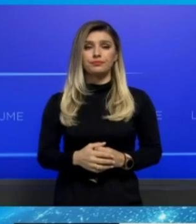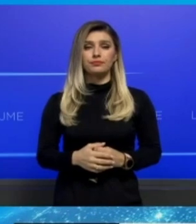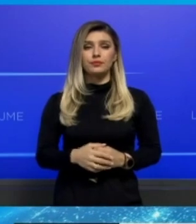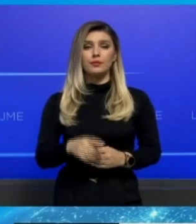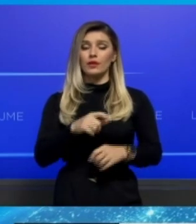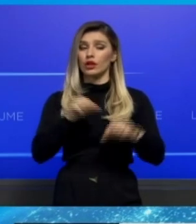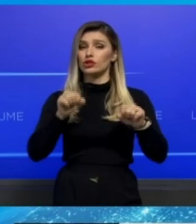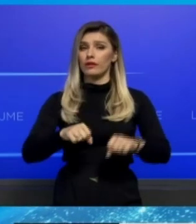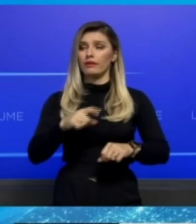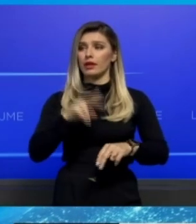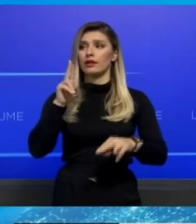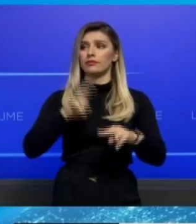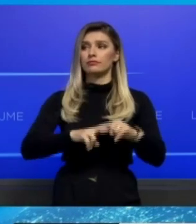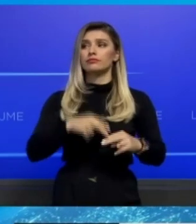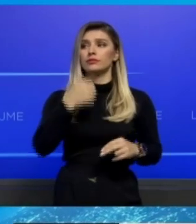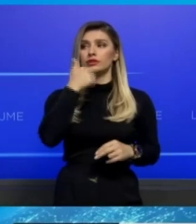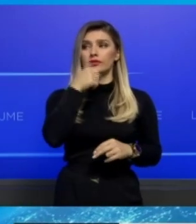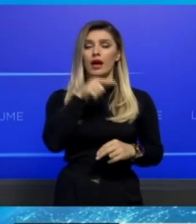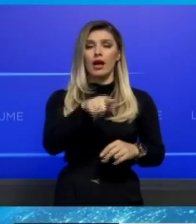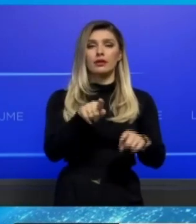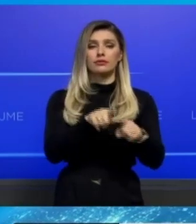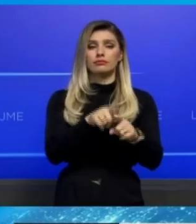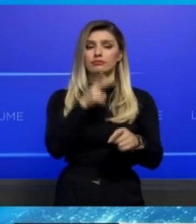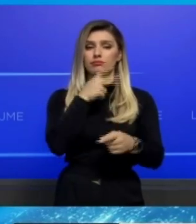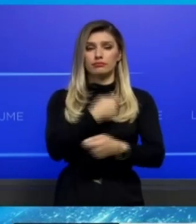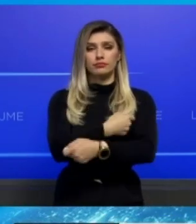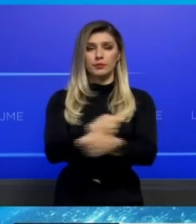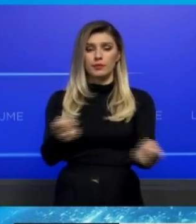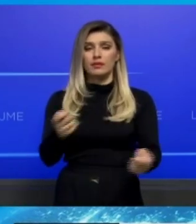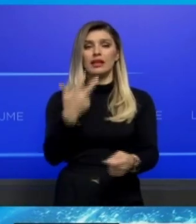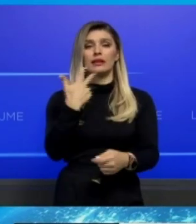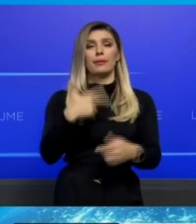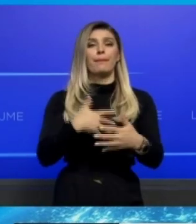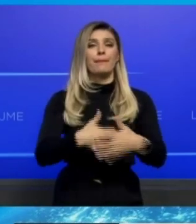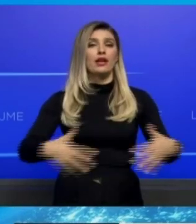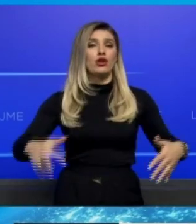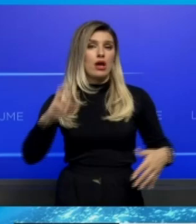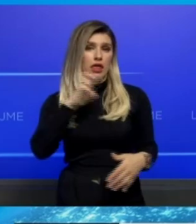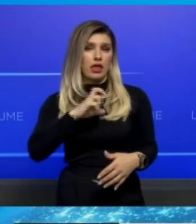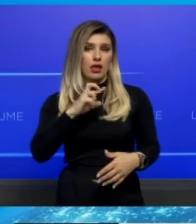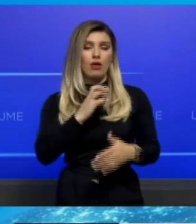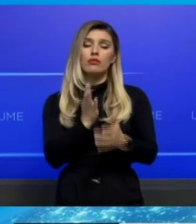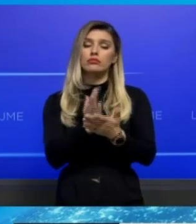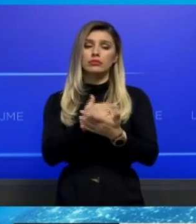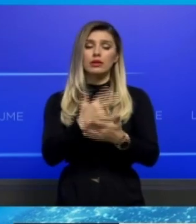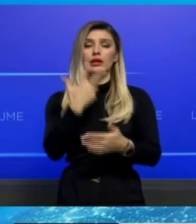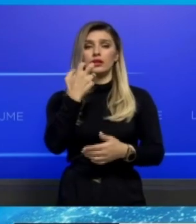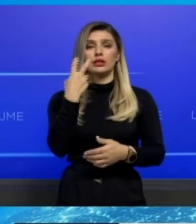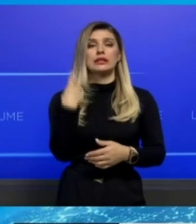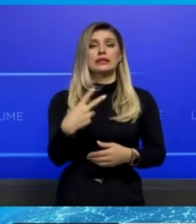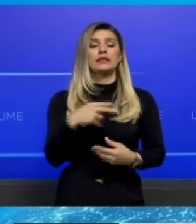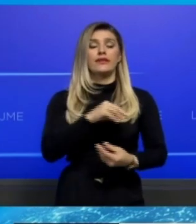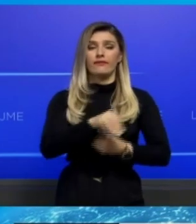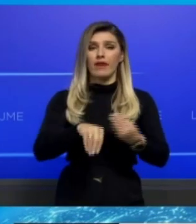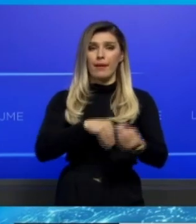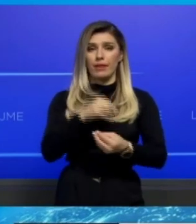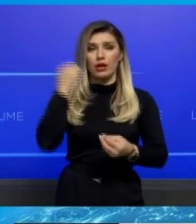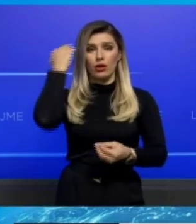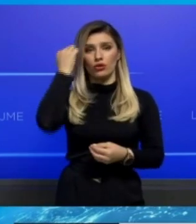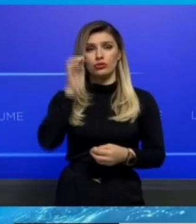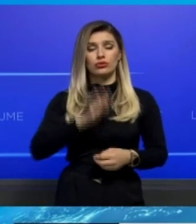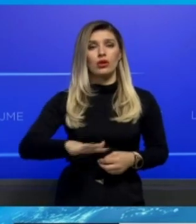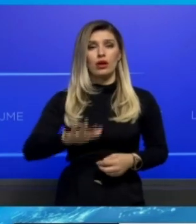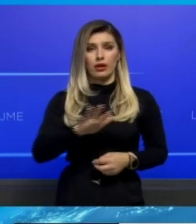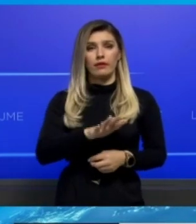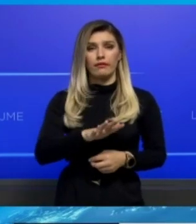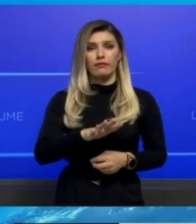Ekzekutivi Kosovar ka miratuar edhe vendimin për ndarjen e 30 milion eurove që prek 320 familje kosovare. Këto mjete, si